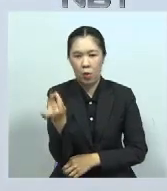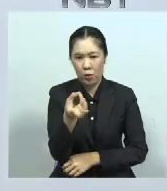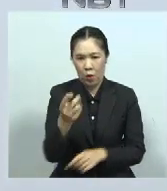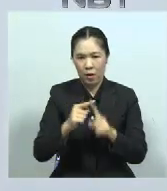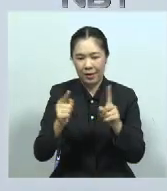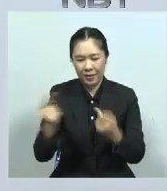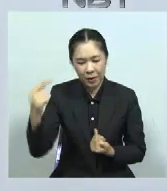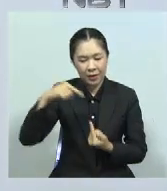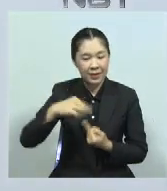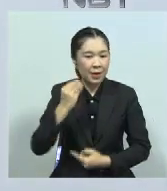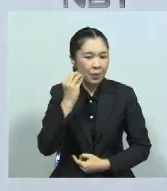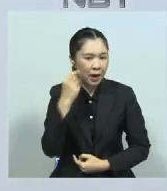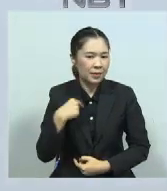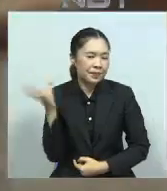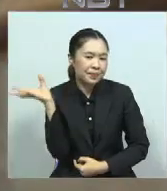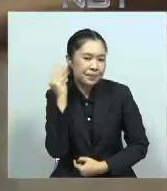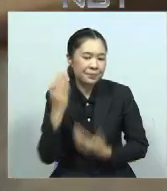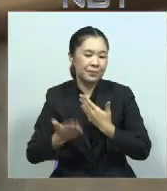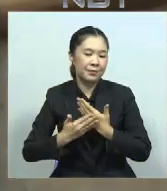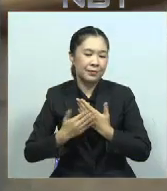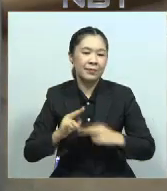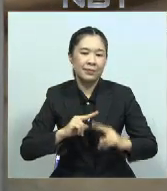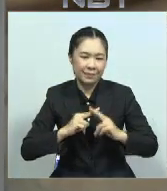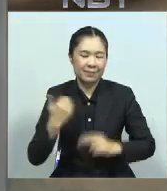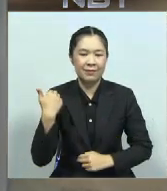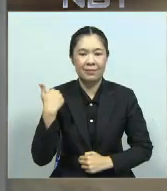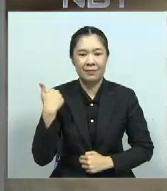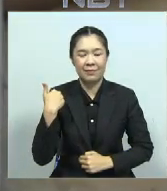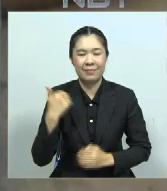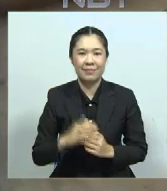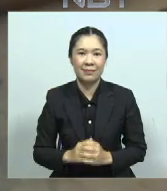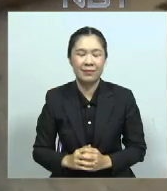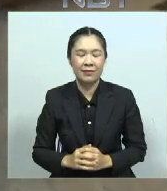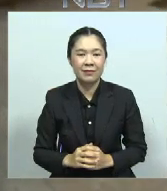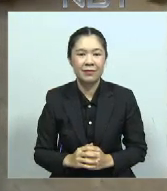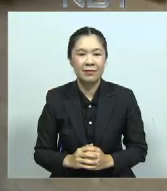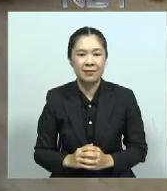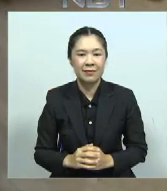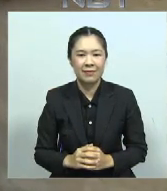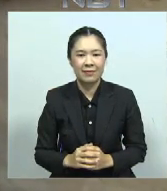ถึงบ้านก็สามารถได้ยินการแจ้งเตือนจากเสียงตามสายภายในหมู่บ้านได้ค่ะ